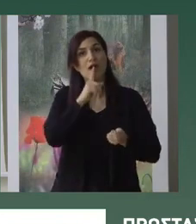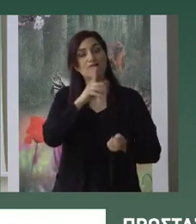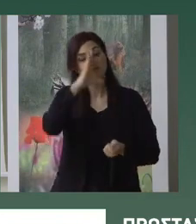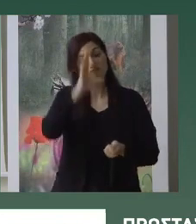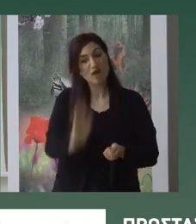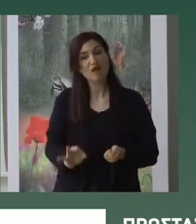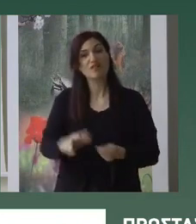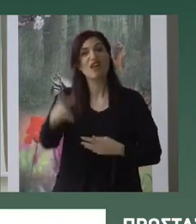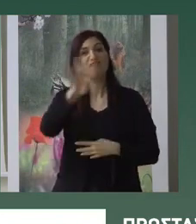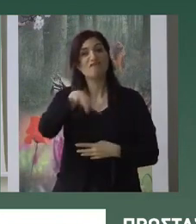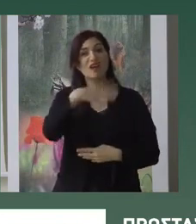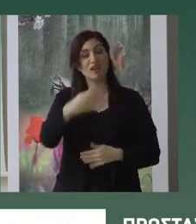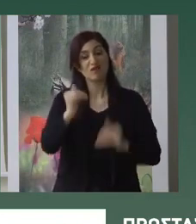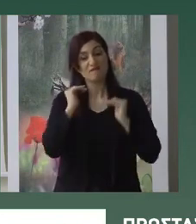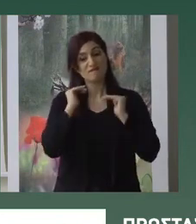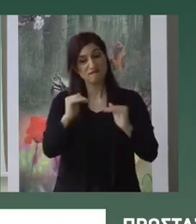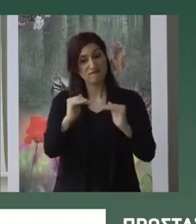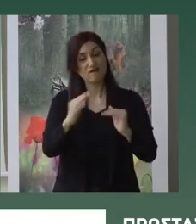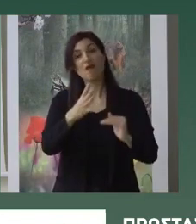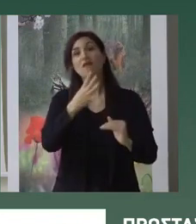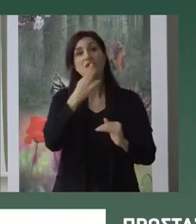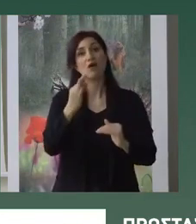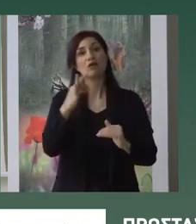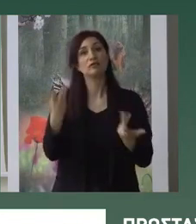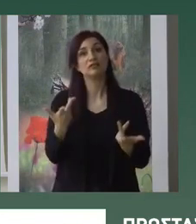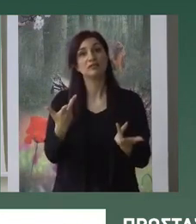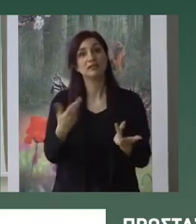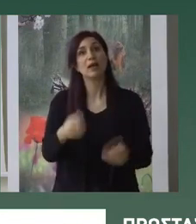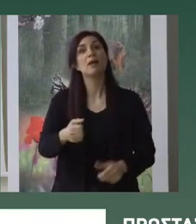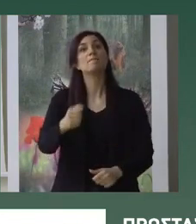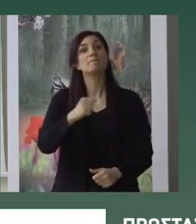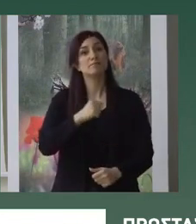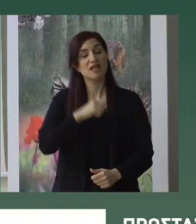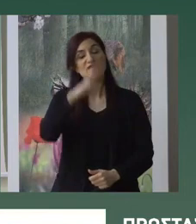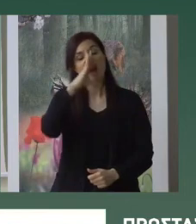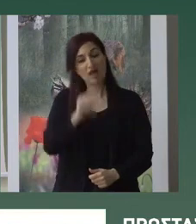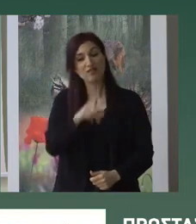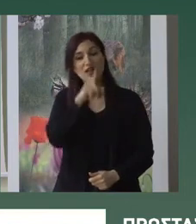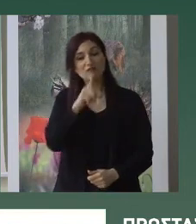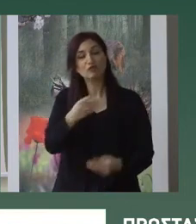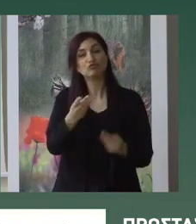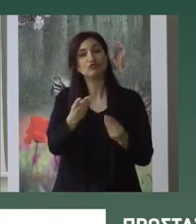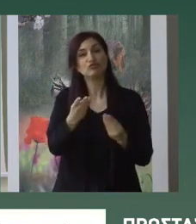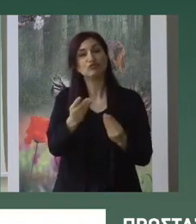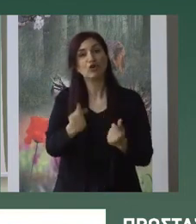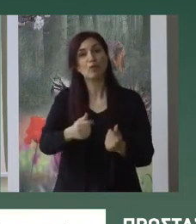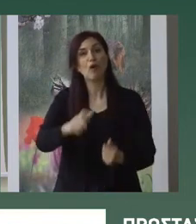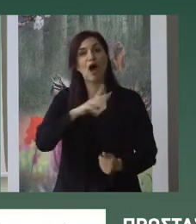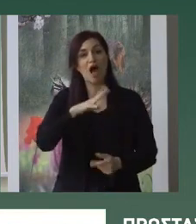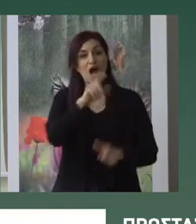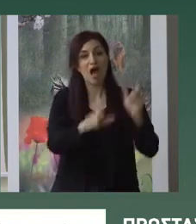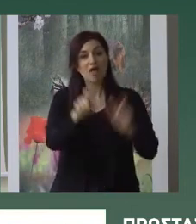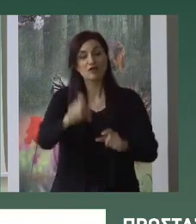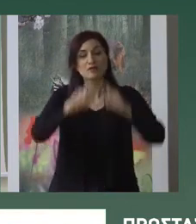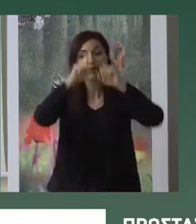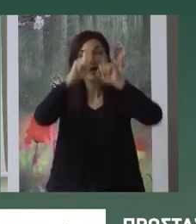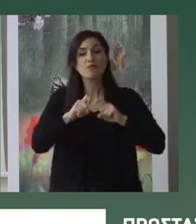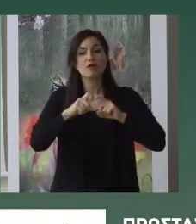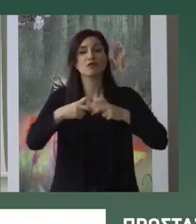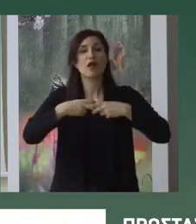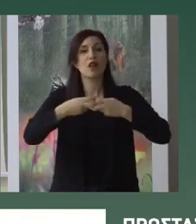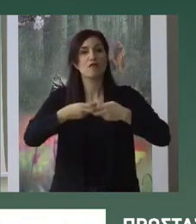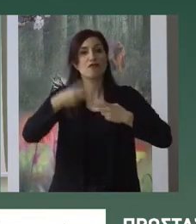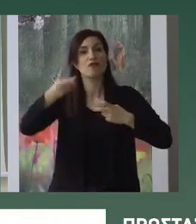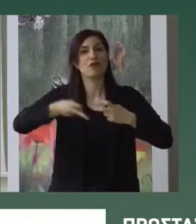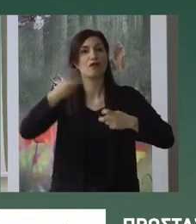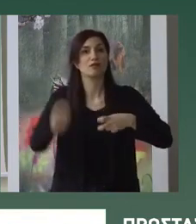ακριβώς. Θεωρείται με αυτόν τον τρόπο σταδιακά βγάζει το αυτοκίνητο από την πόλη και αναγκάζει τον πολίτη να χρησιμοποιήσει μέσα μαζικής μεταφοράς. Άρα, τι